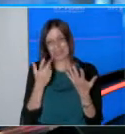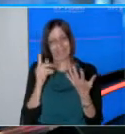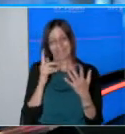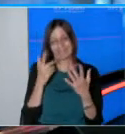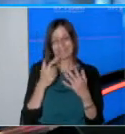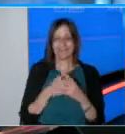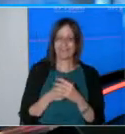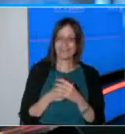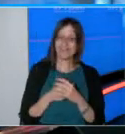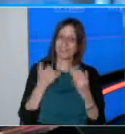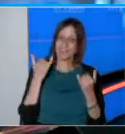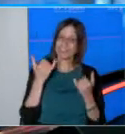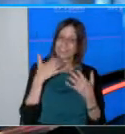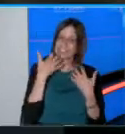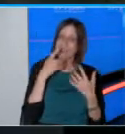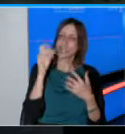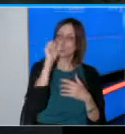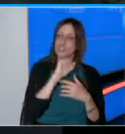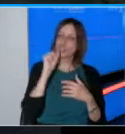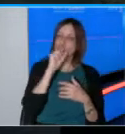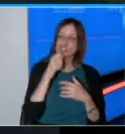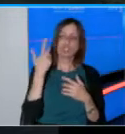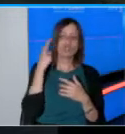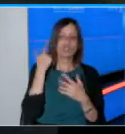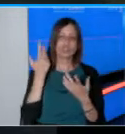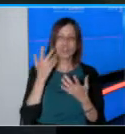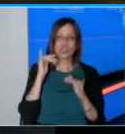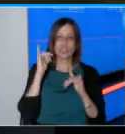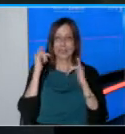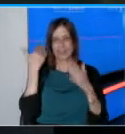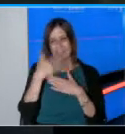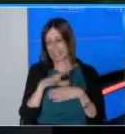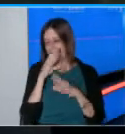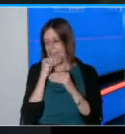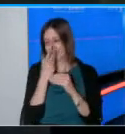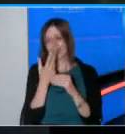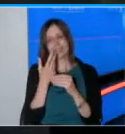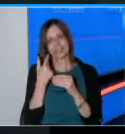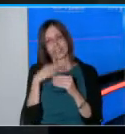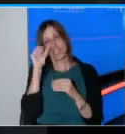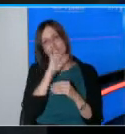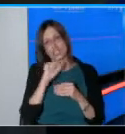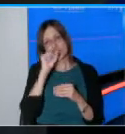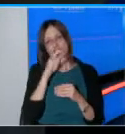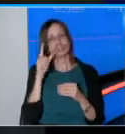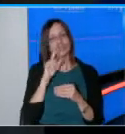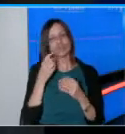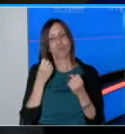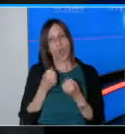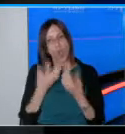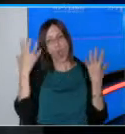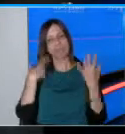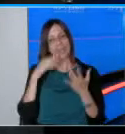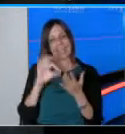הרגתם אותי, טוב. אז עכשיו ספרי על השיר שאת הולכת להשמיע לנו, כי כולם צועקים עליי, תפסיק לדבר איתך. יאללה, יאללה, אז בוא פשוט נשיר, זה נקרא אור, שיר